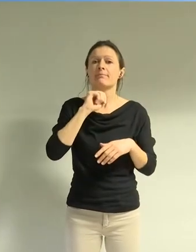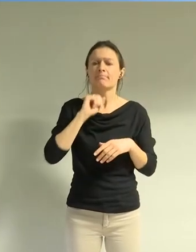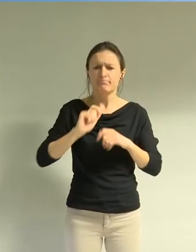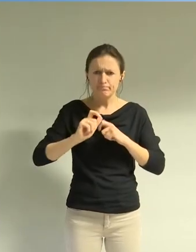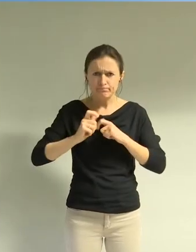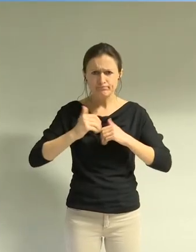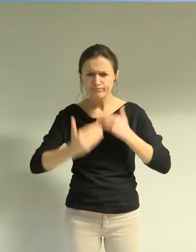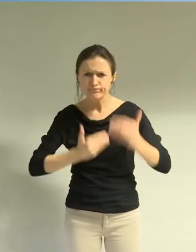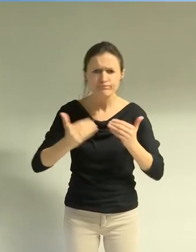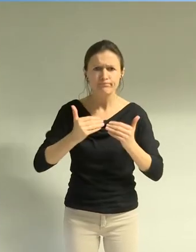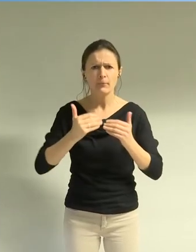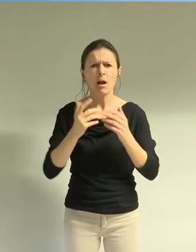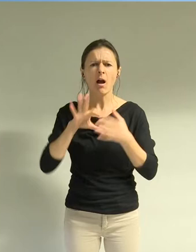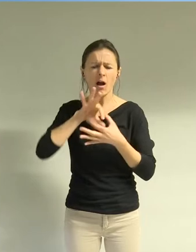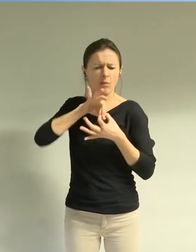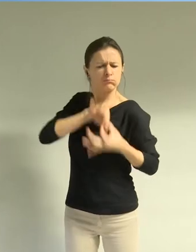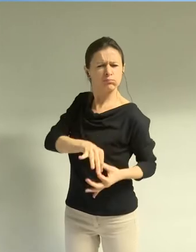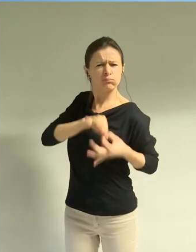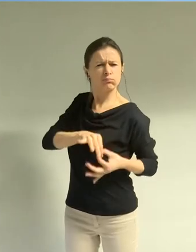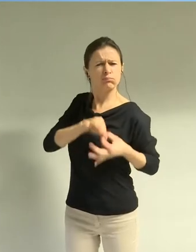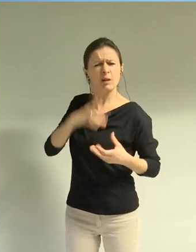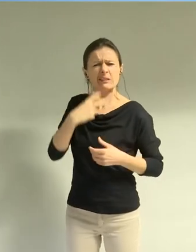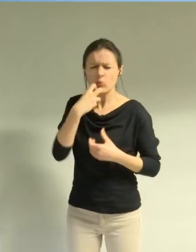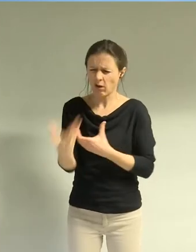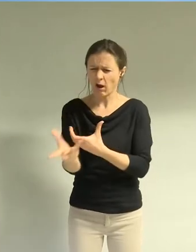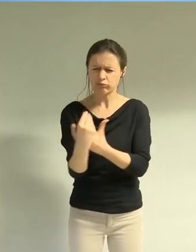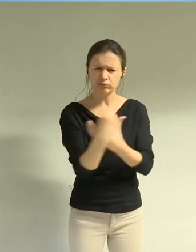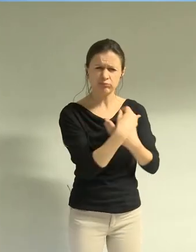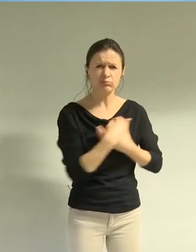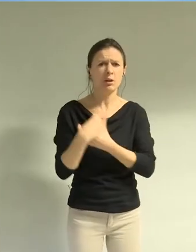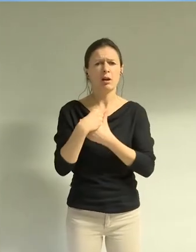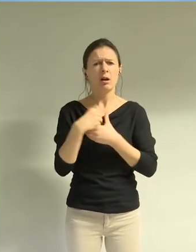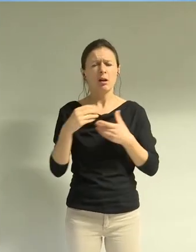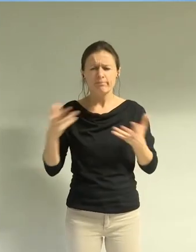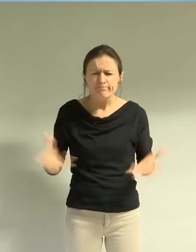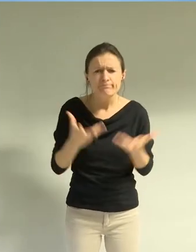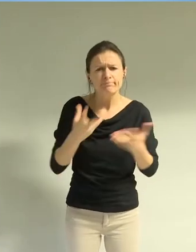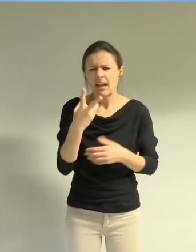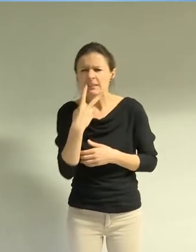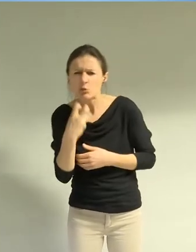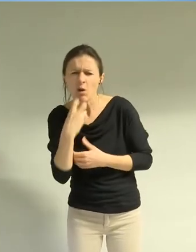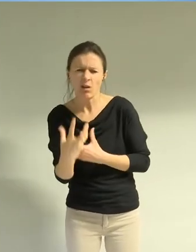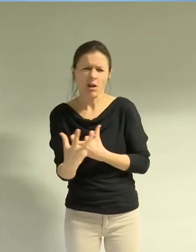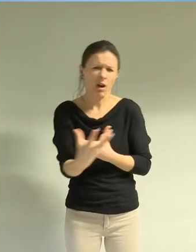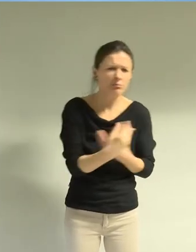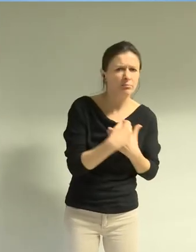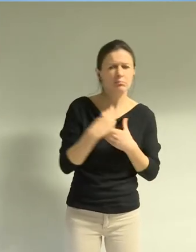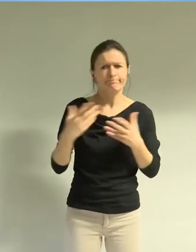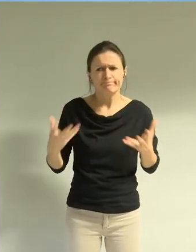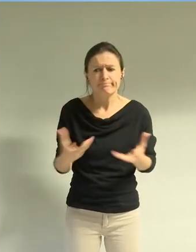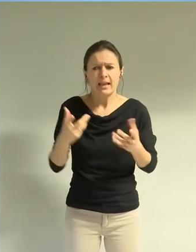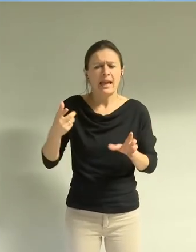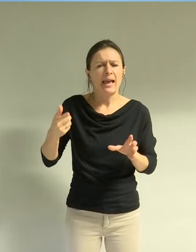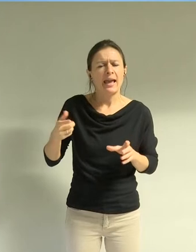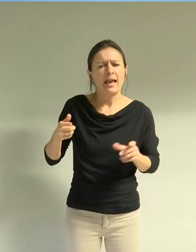citoyenne l'émulation culturelle l'éducation populaire franchement lorsque l'on sait